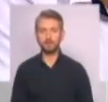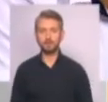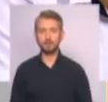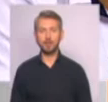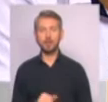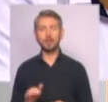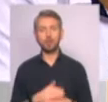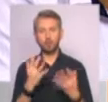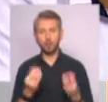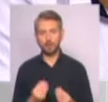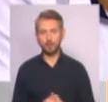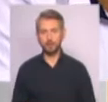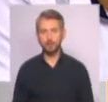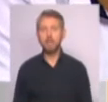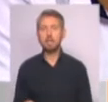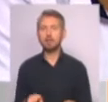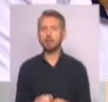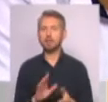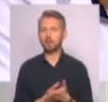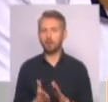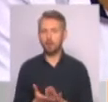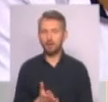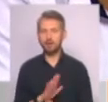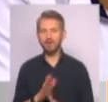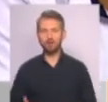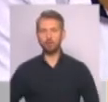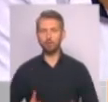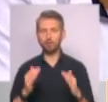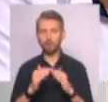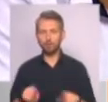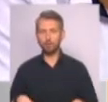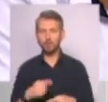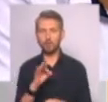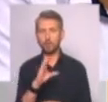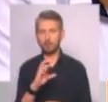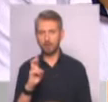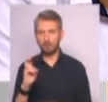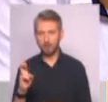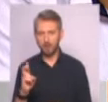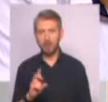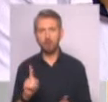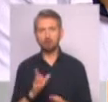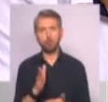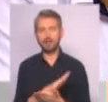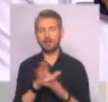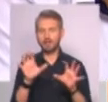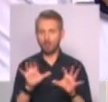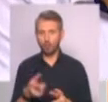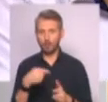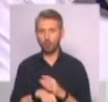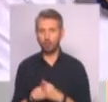Алло, доброго дня. Доброго дня. Така ситуація. В нежитловому будинку створили ОСББ, що є незаконним, тому